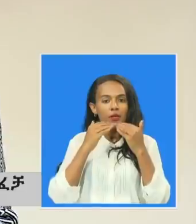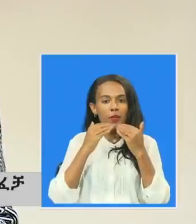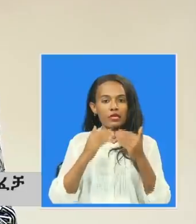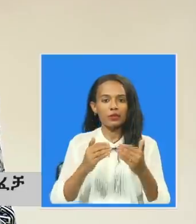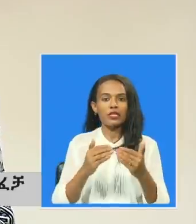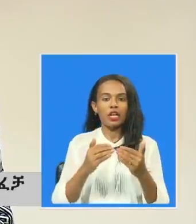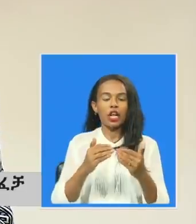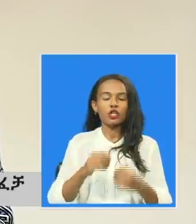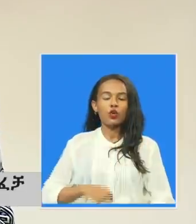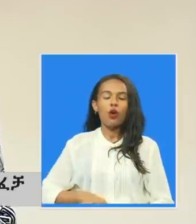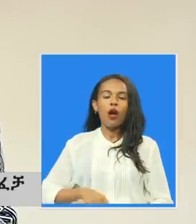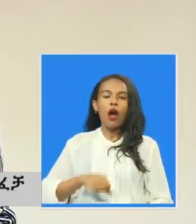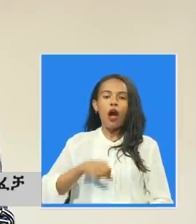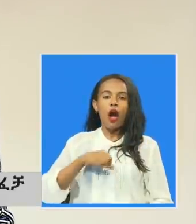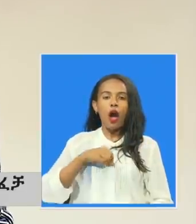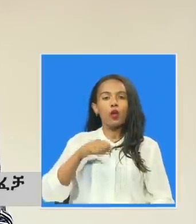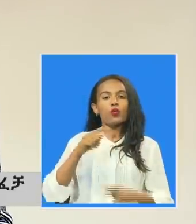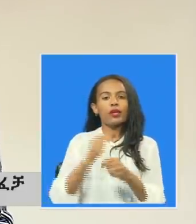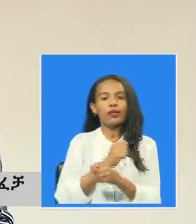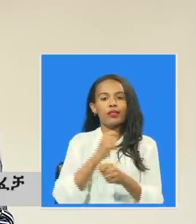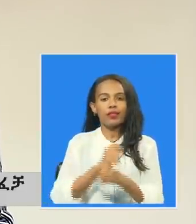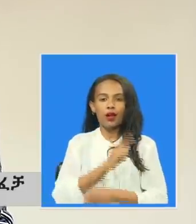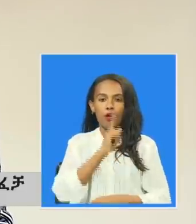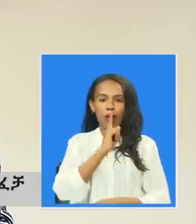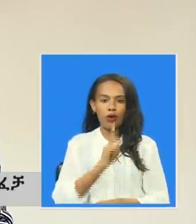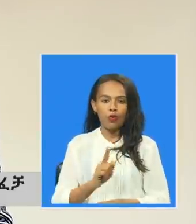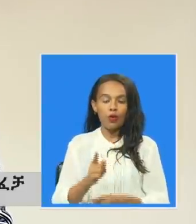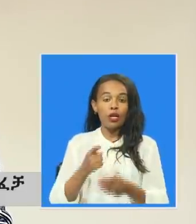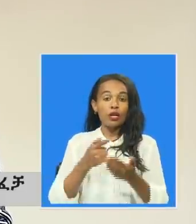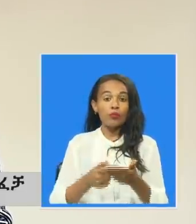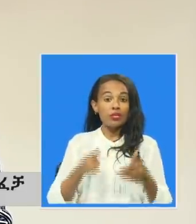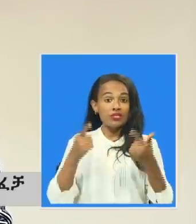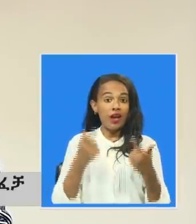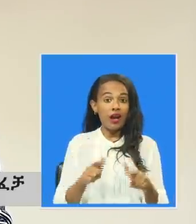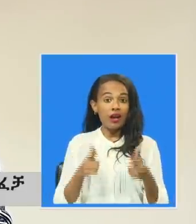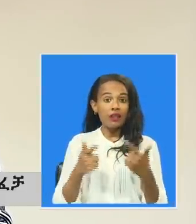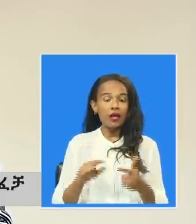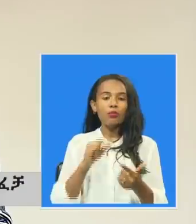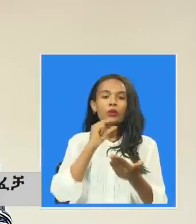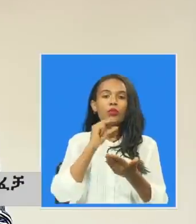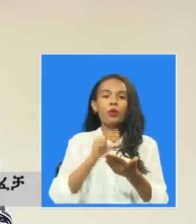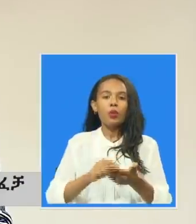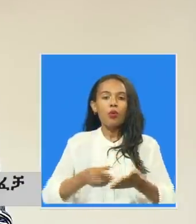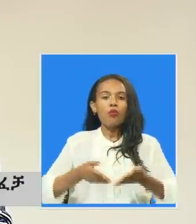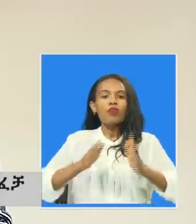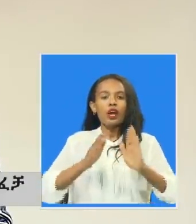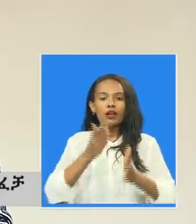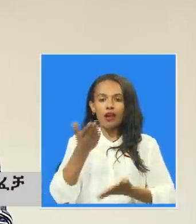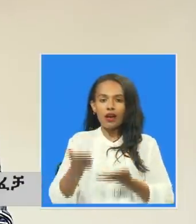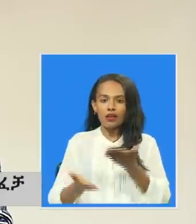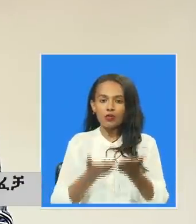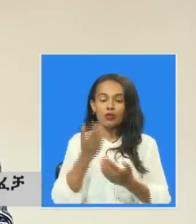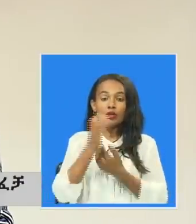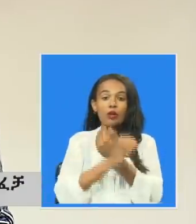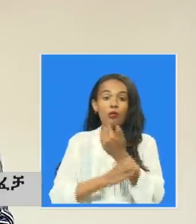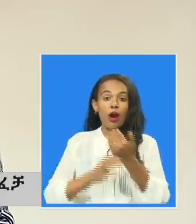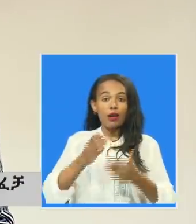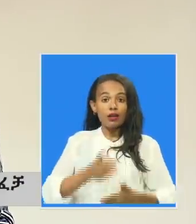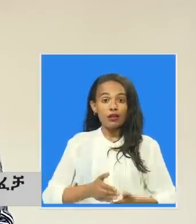የሚያስመሰግናቸው አኩሪ ተግባር ነው። በዚህ አጋጣሚ በበጎ ፈቃድ አገልግሎት በሀገር